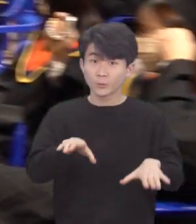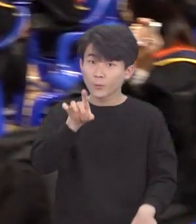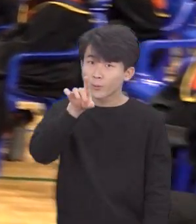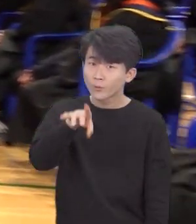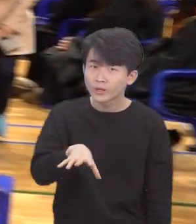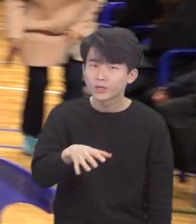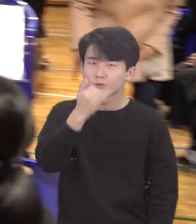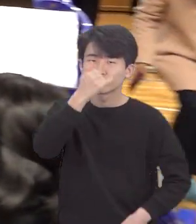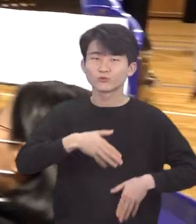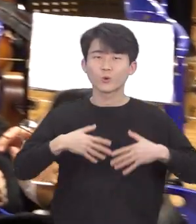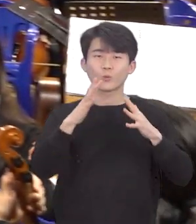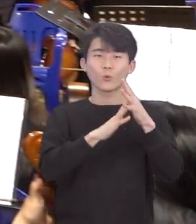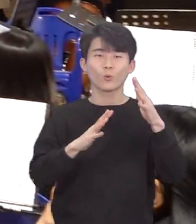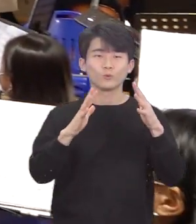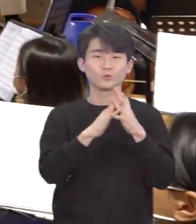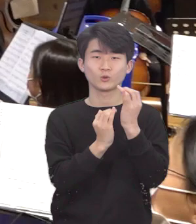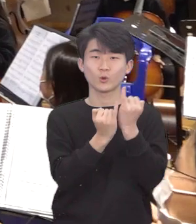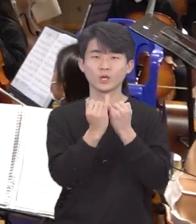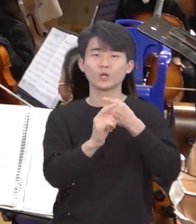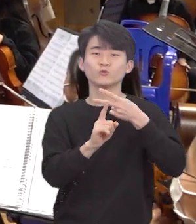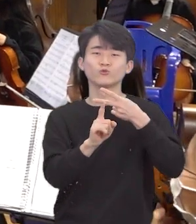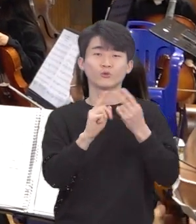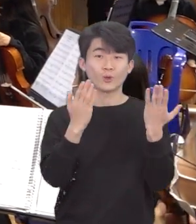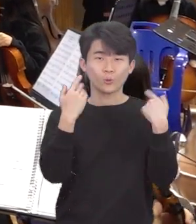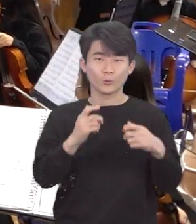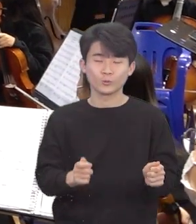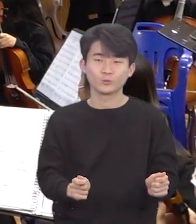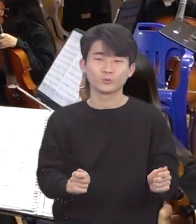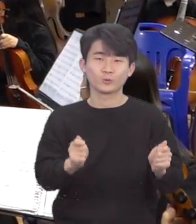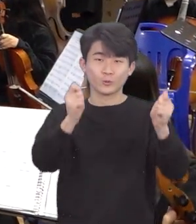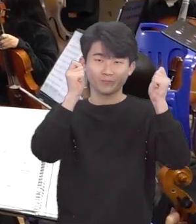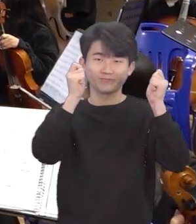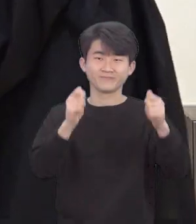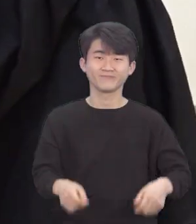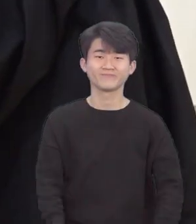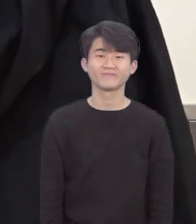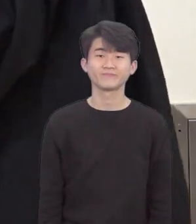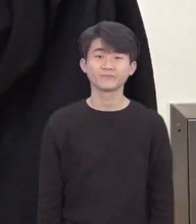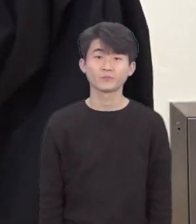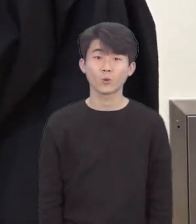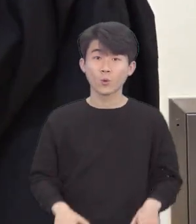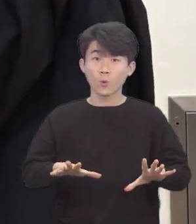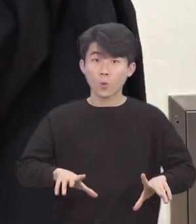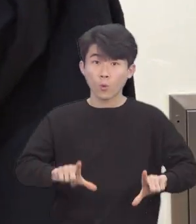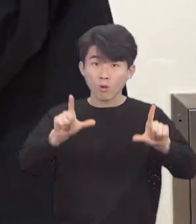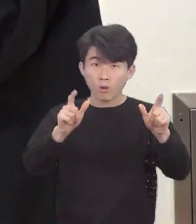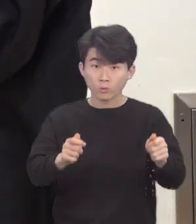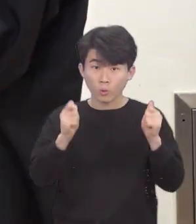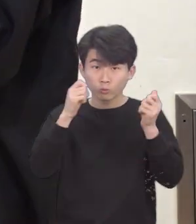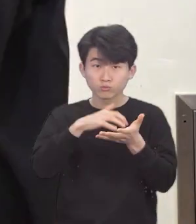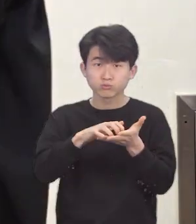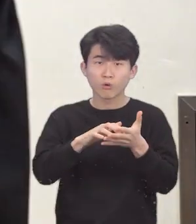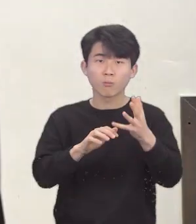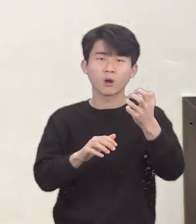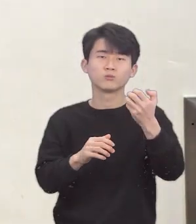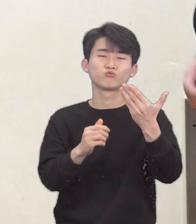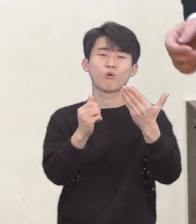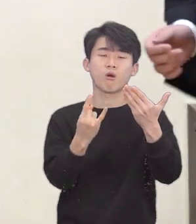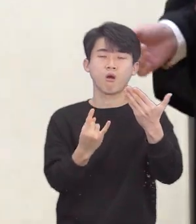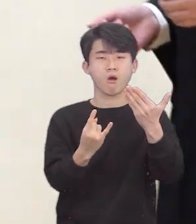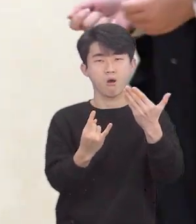이번엔 충남 공주의 공주 여자중학교 졸업식 현장을 찾았습니다. 올해로 89회를 맞는